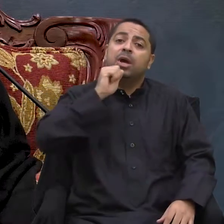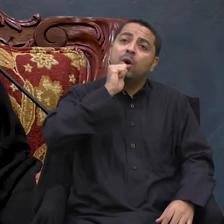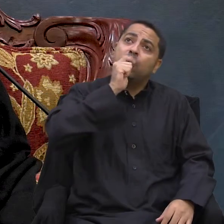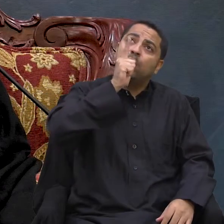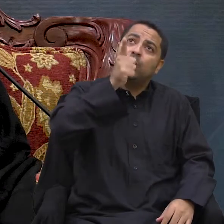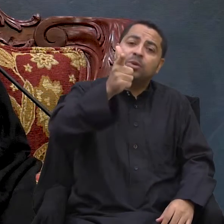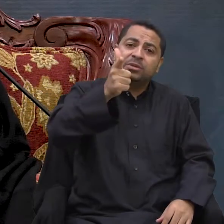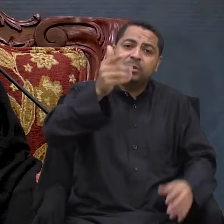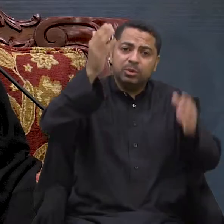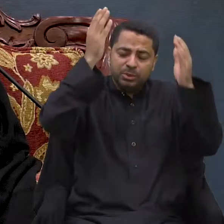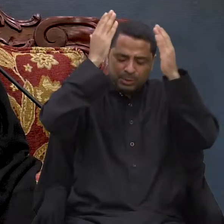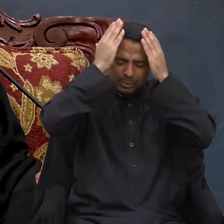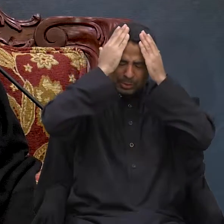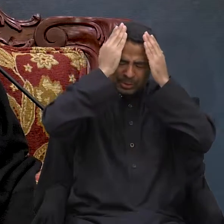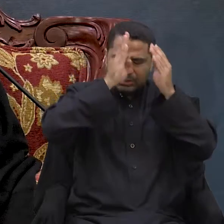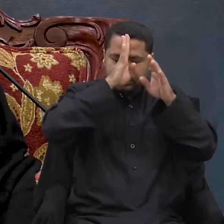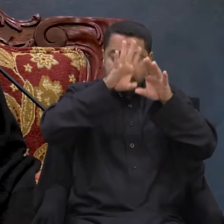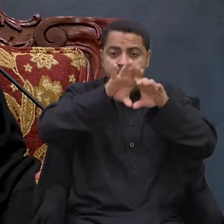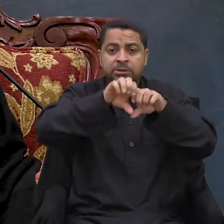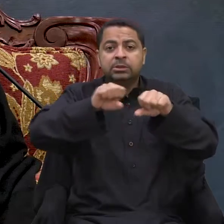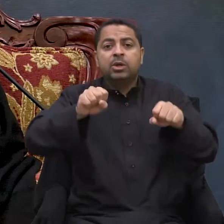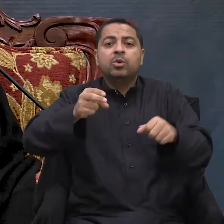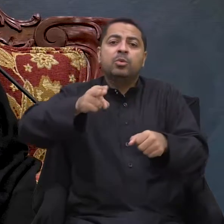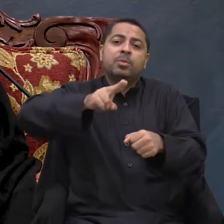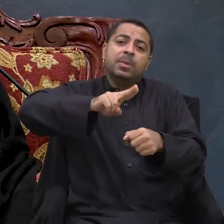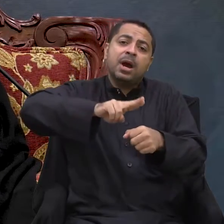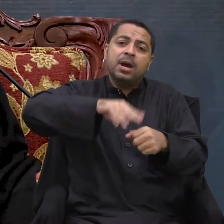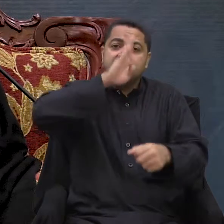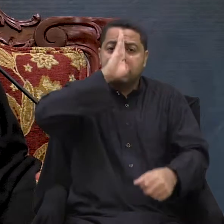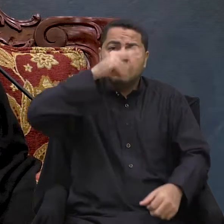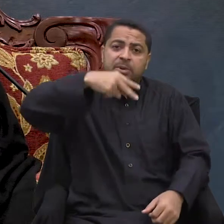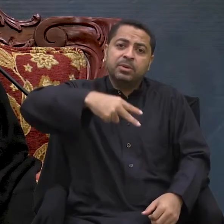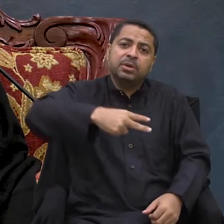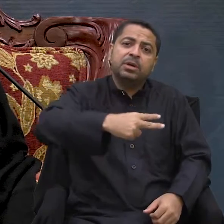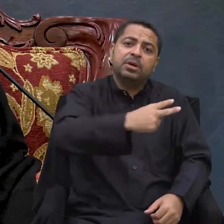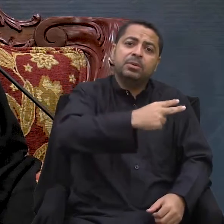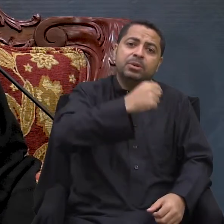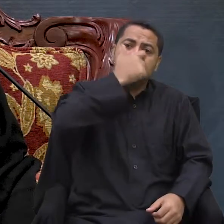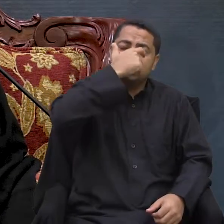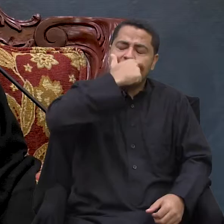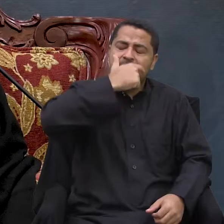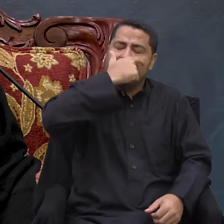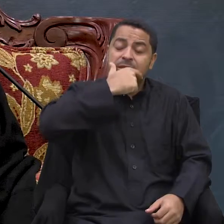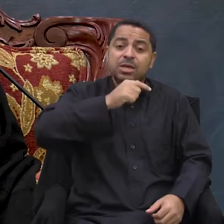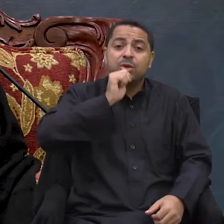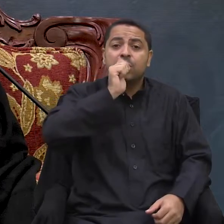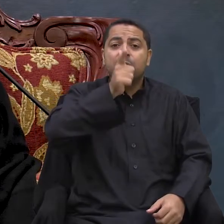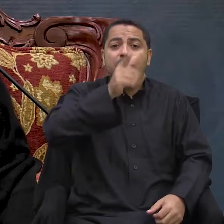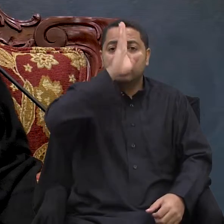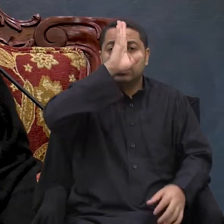وحسين، وعلي أمير المؤمنين ينحب